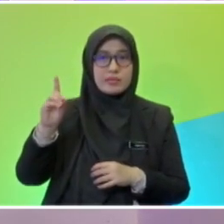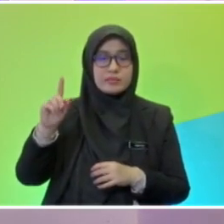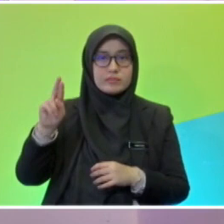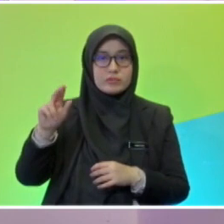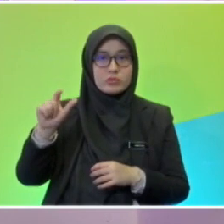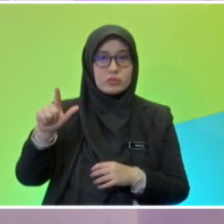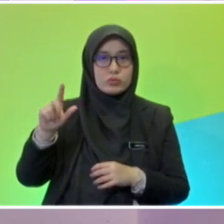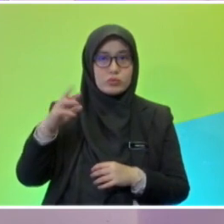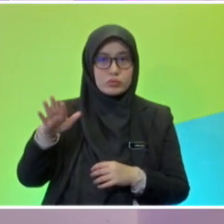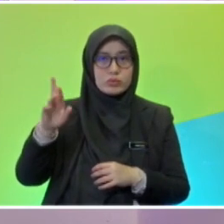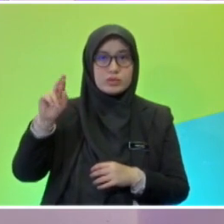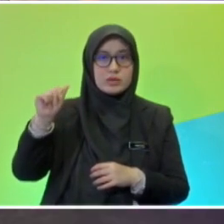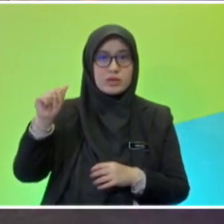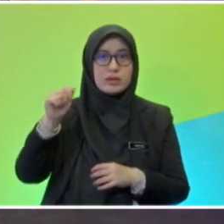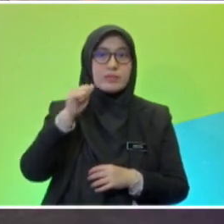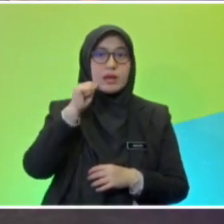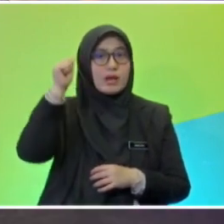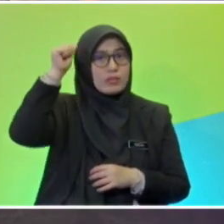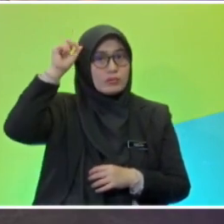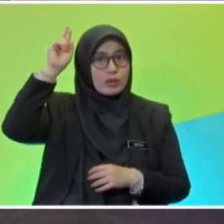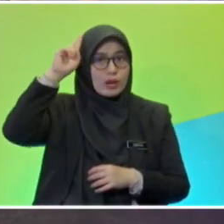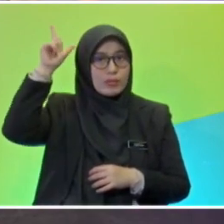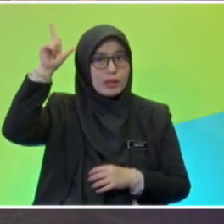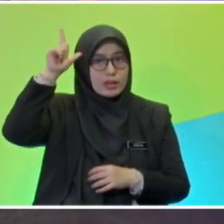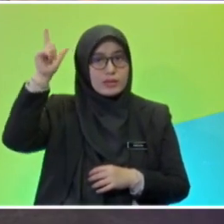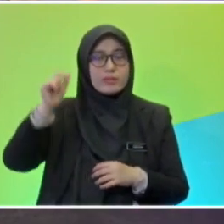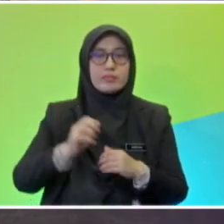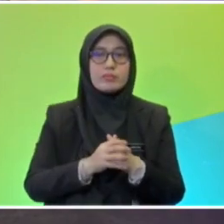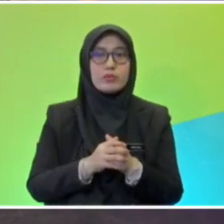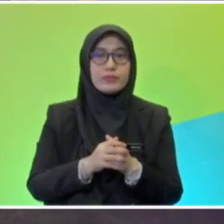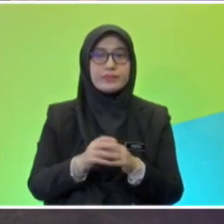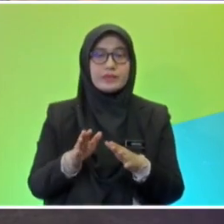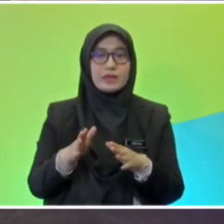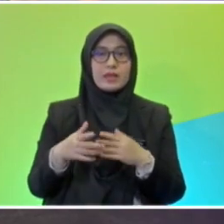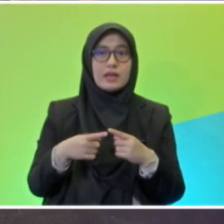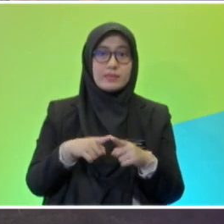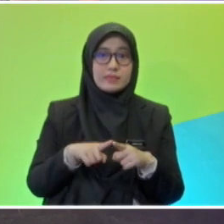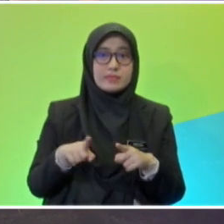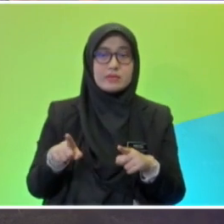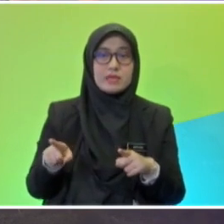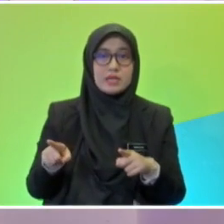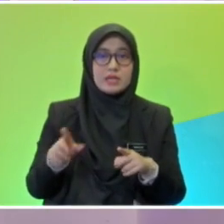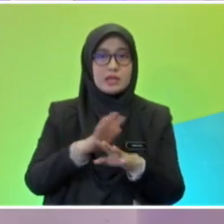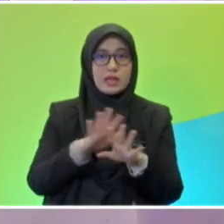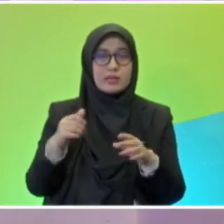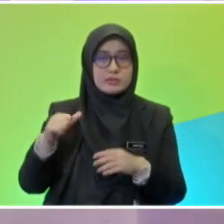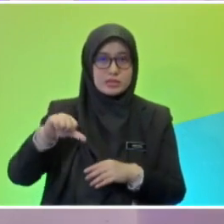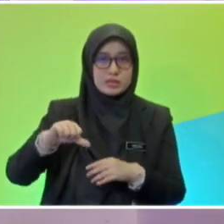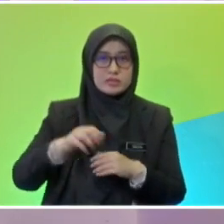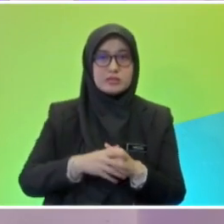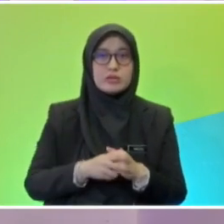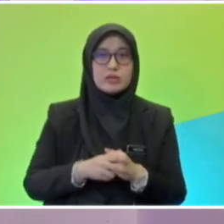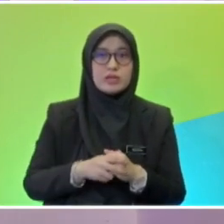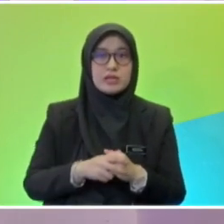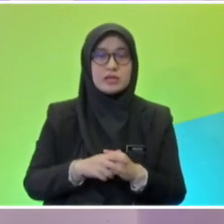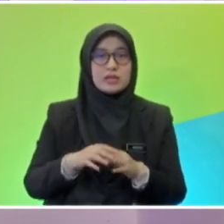oleh magister British ketika itu tetapi akhirnya dipulang dan balik smule kepada Haji abdurrahmanimo Ditambahkan sebagai orang yang cukup masuk rakyat